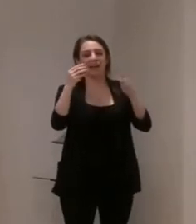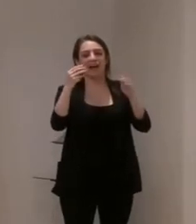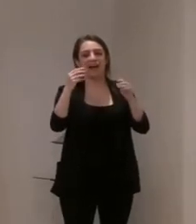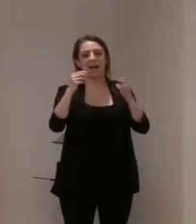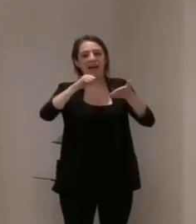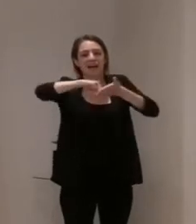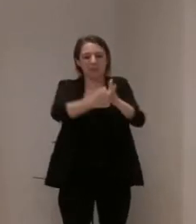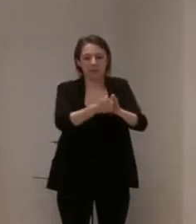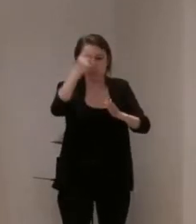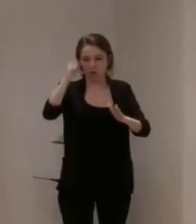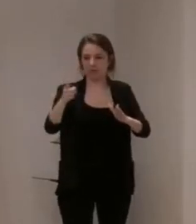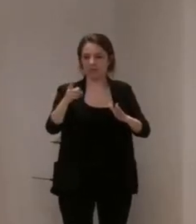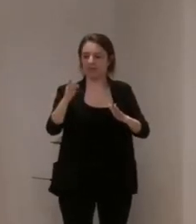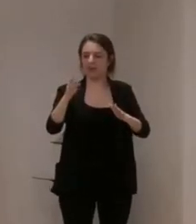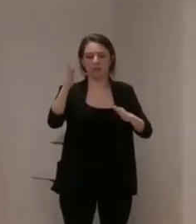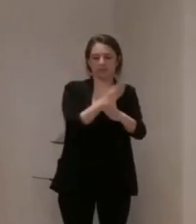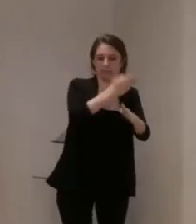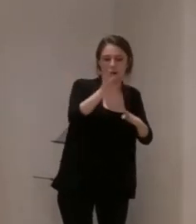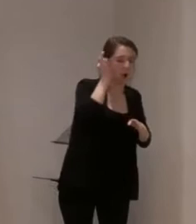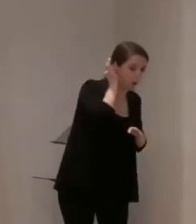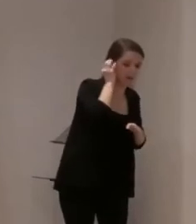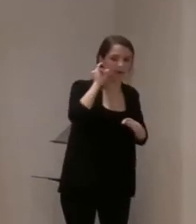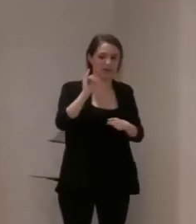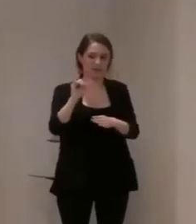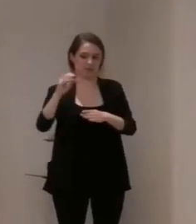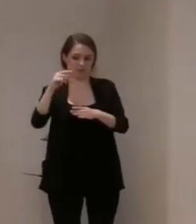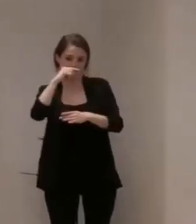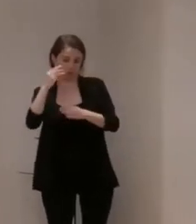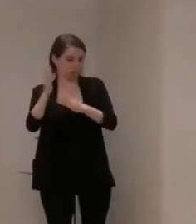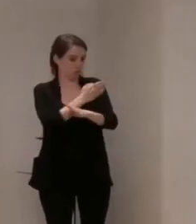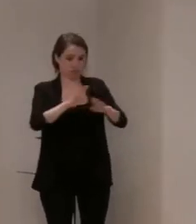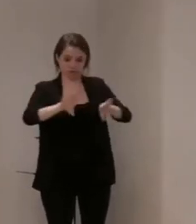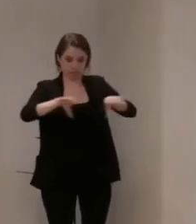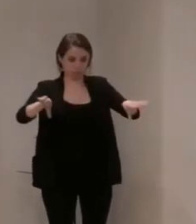dones. I amb un contingut paternalista,